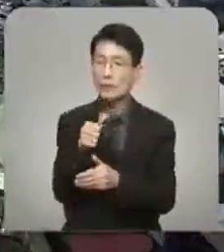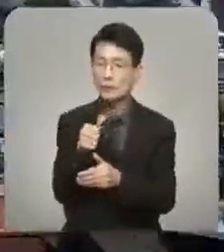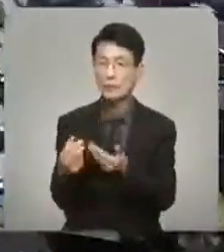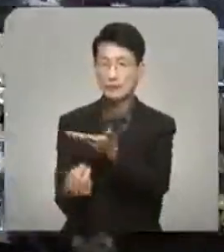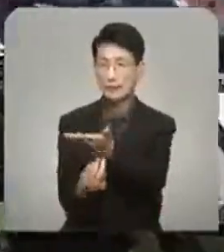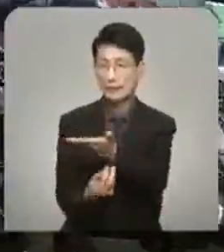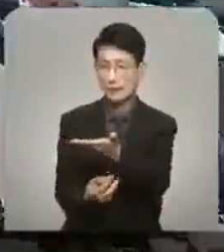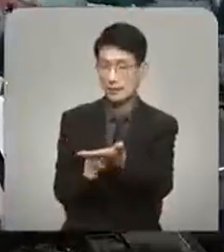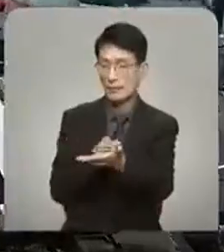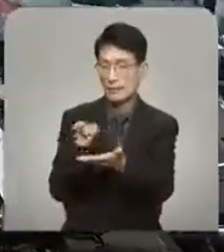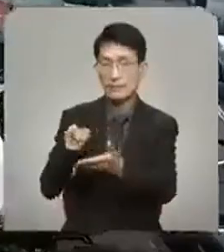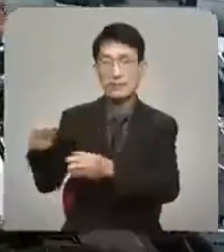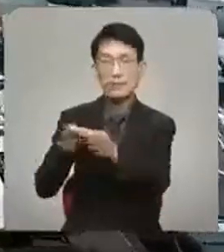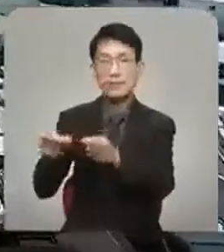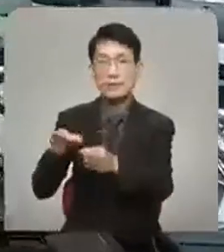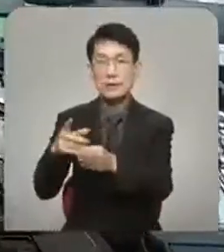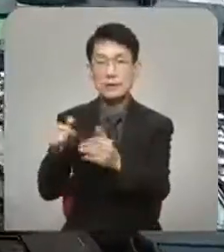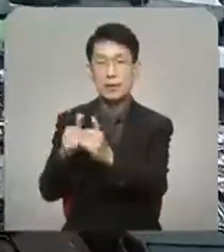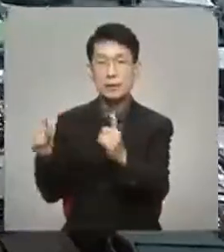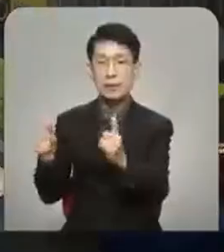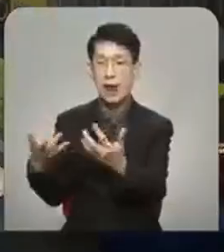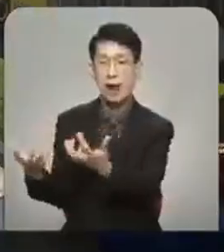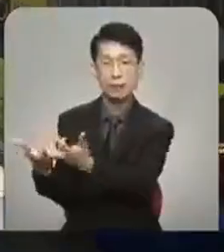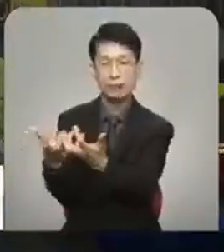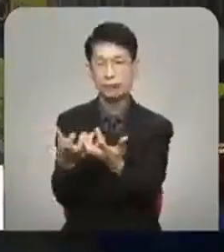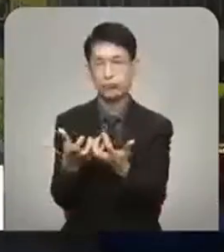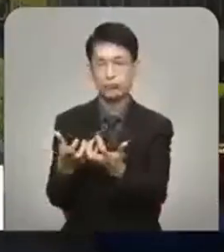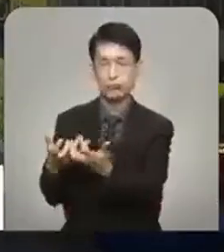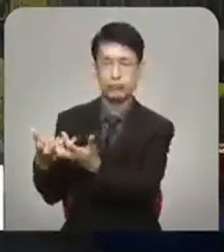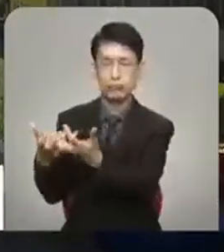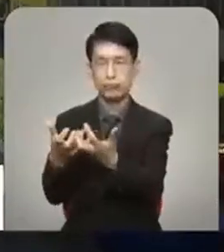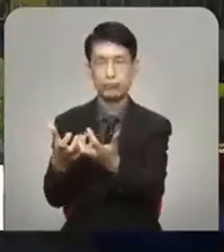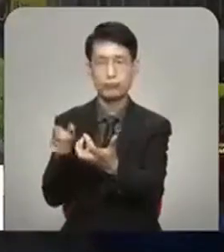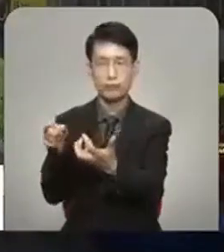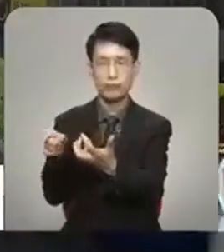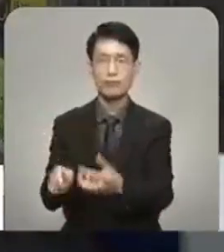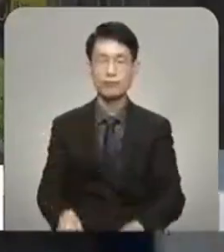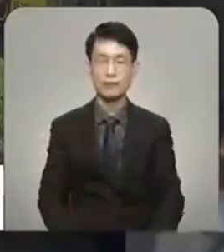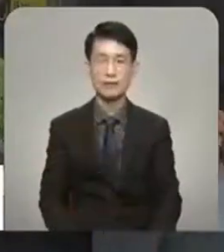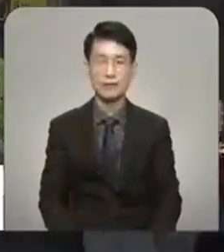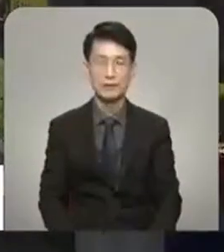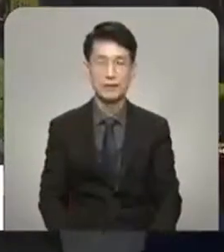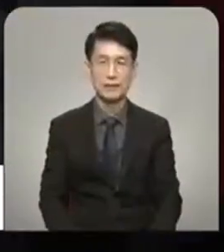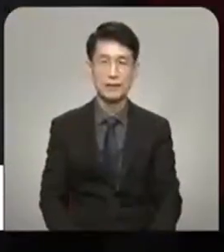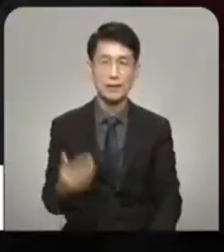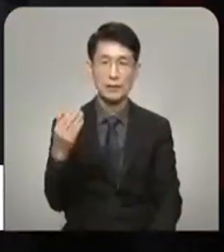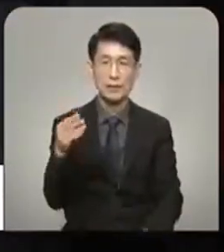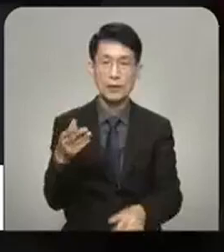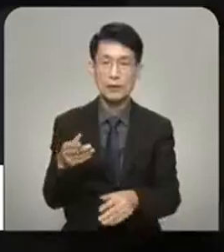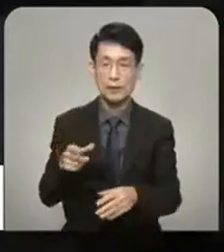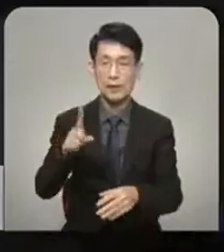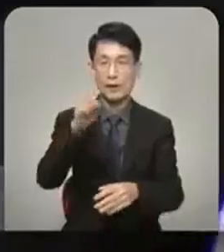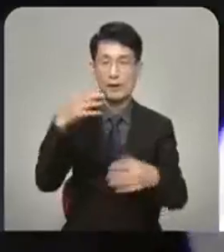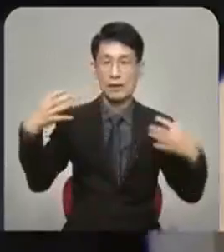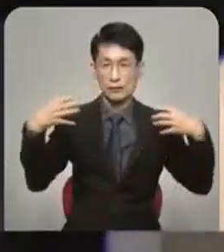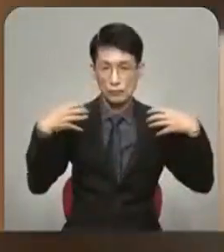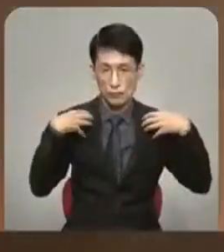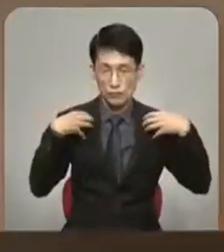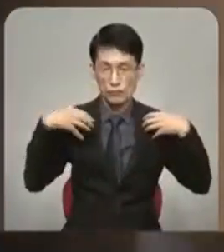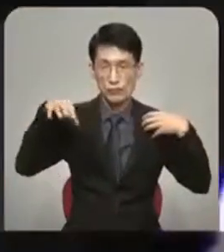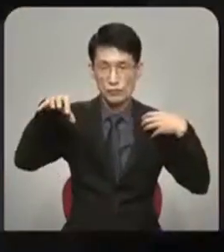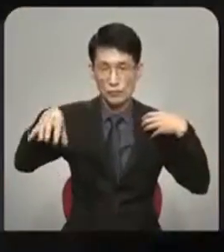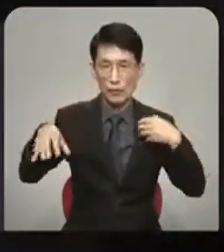정선 아리랑 시장에는 관광객과 지역민이 어우러져 인파가 가득합니다. 더구나 인근에 군청 등 관공서까지 몰려